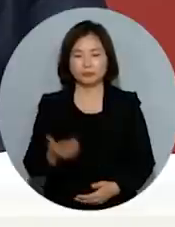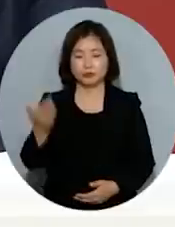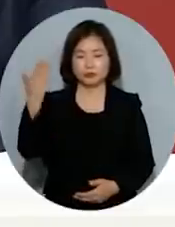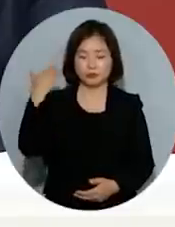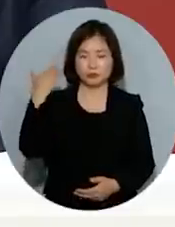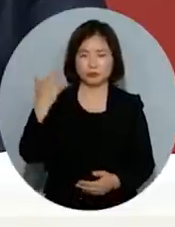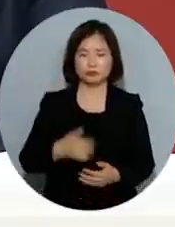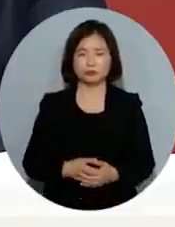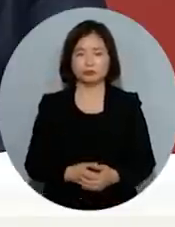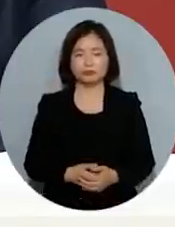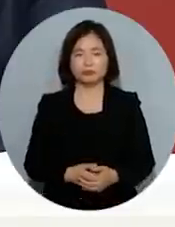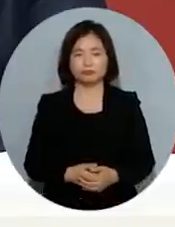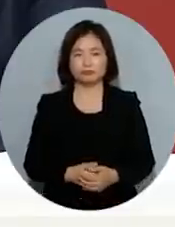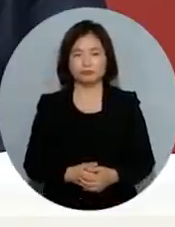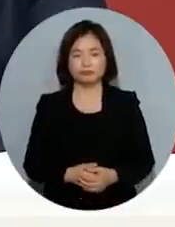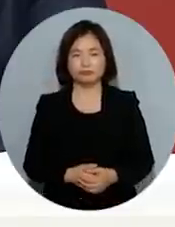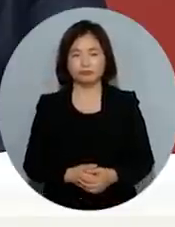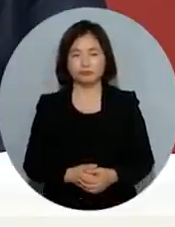지난번에